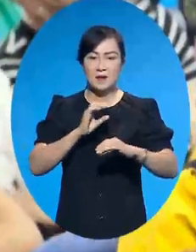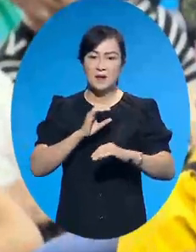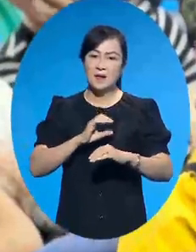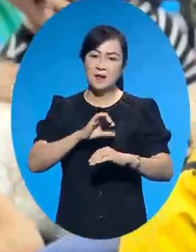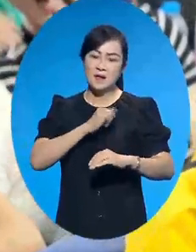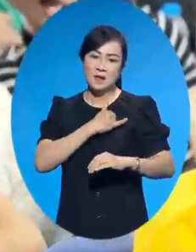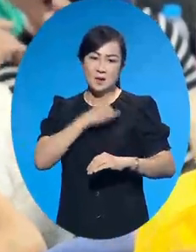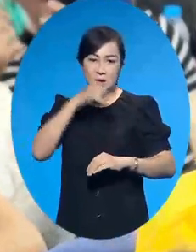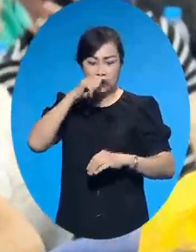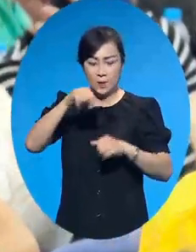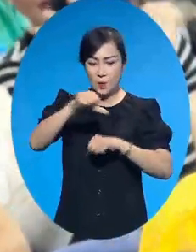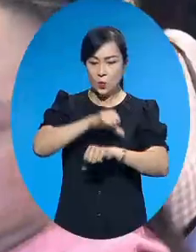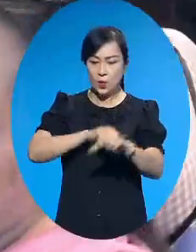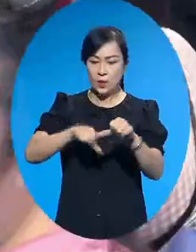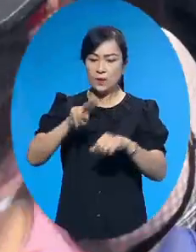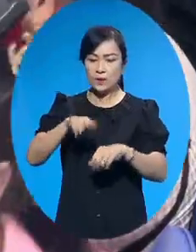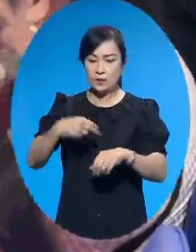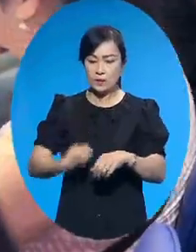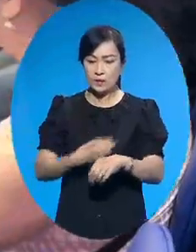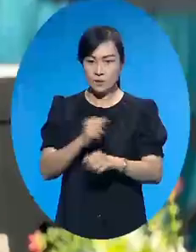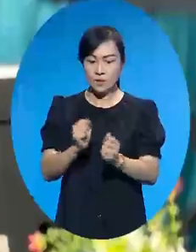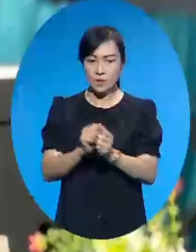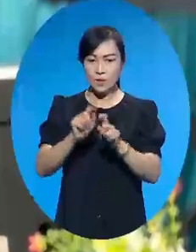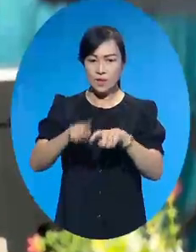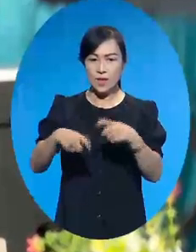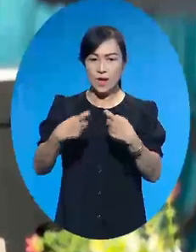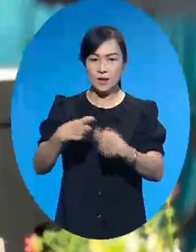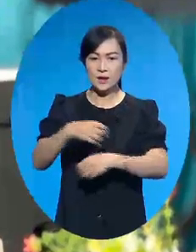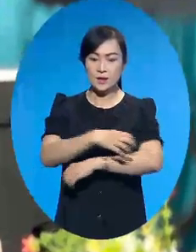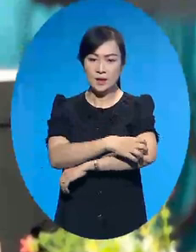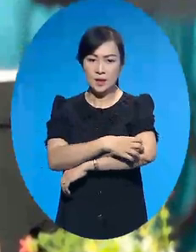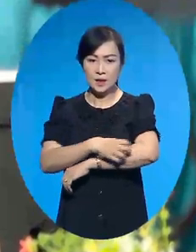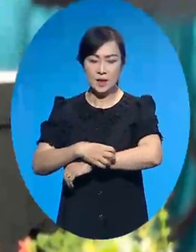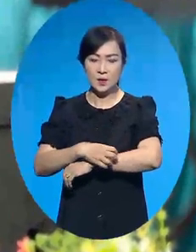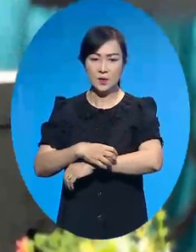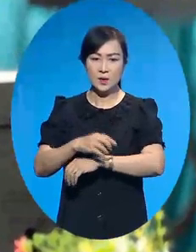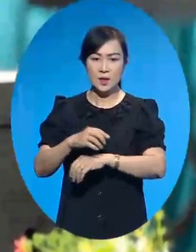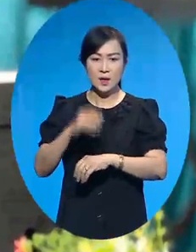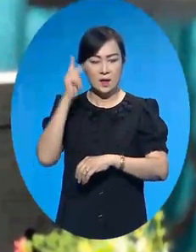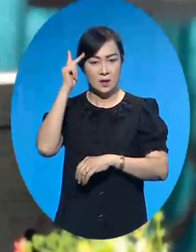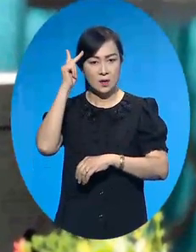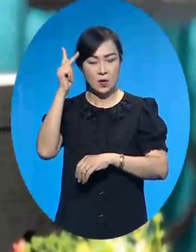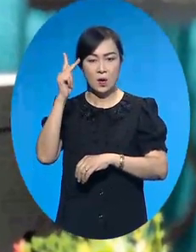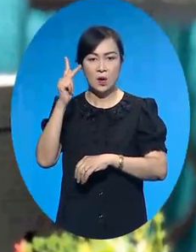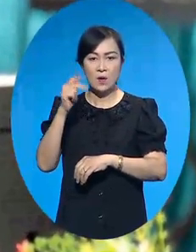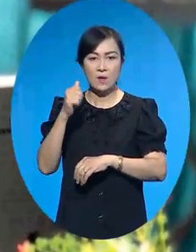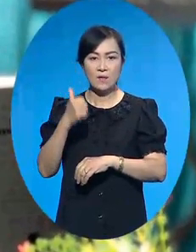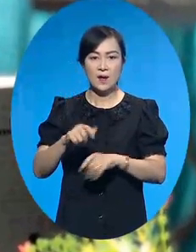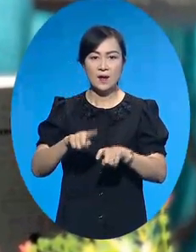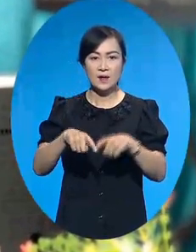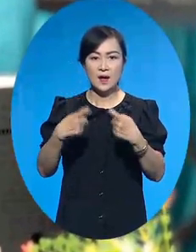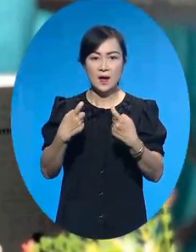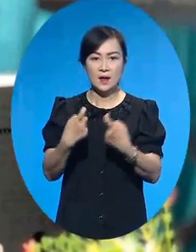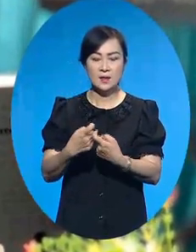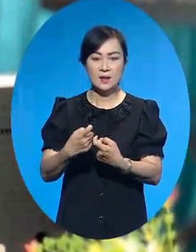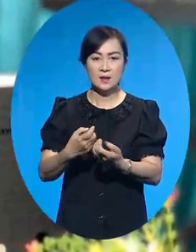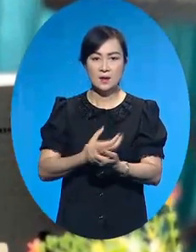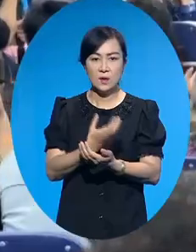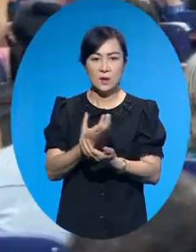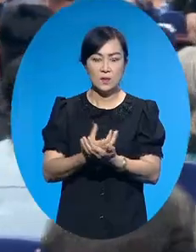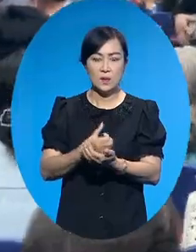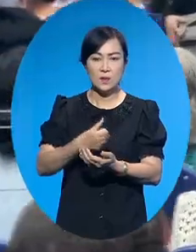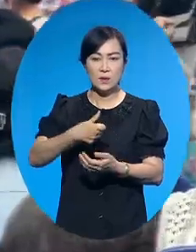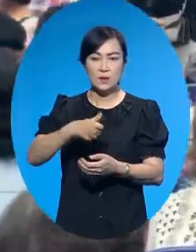là các hoạt động nhằm chăm lo an sinh xã hội cho các hộ nghèo, hộ cận nghèo, hộ gia đình khó khăn và các hộ đặc biệt trong cộng đồng